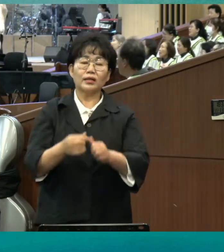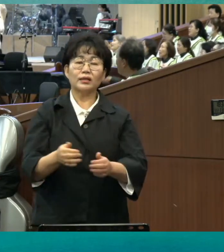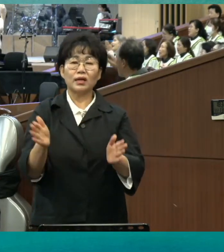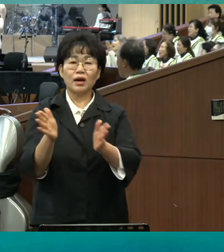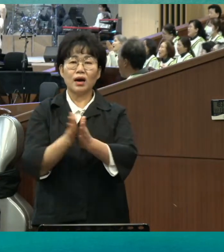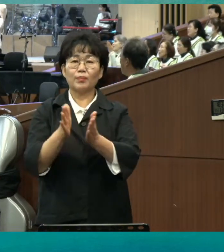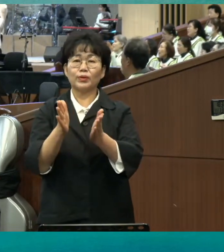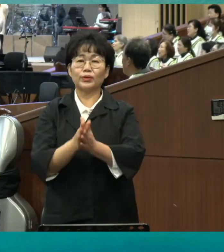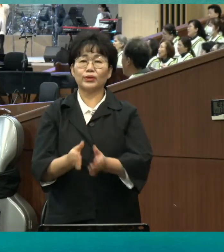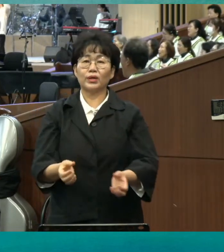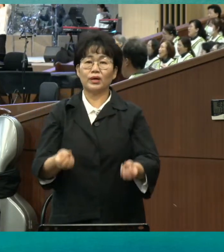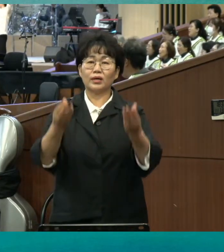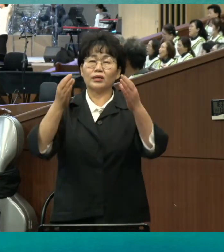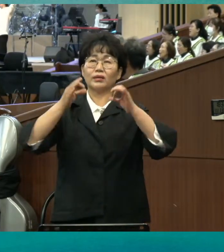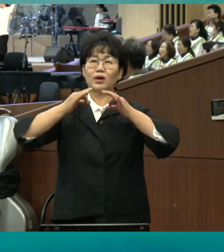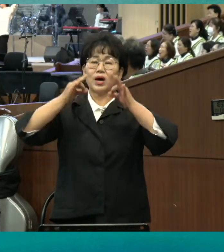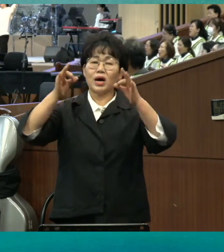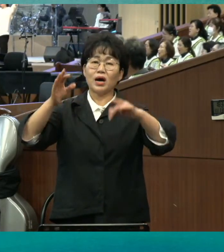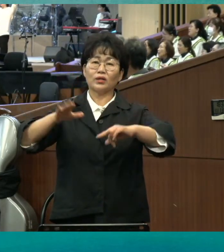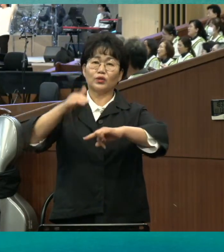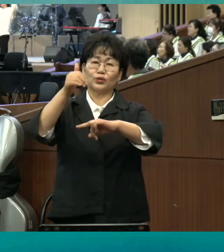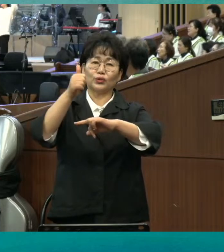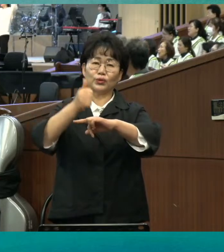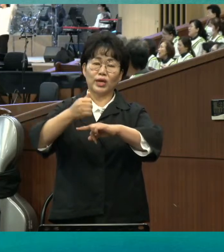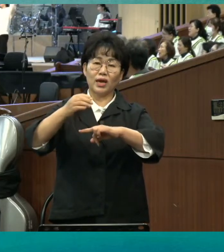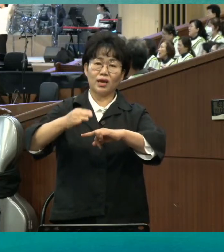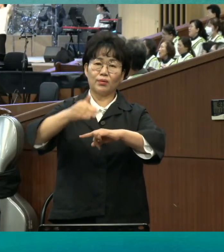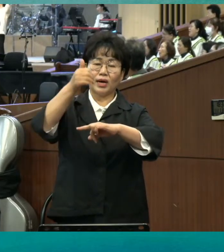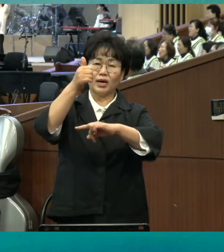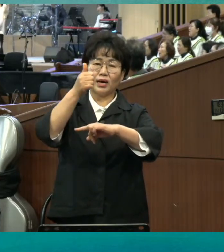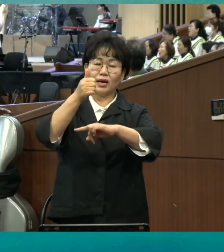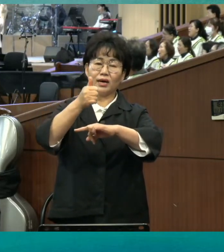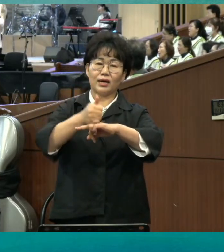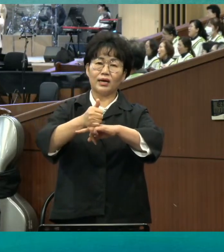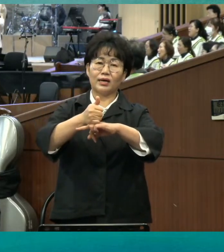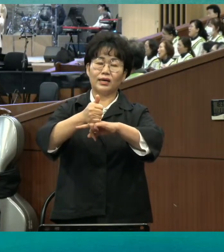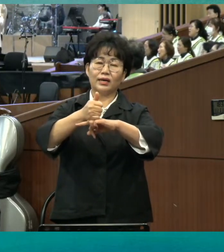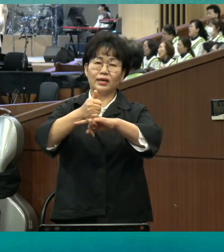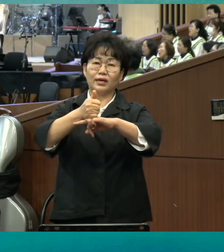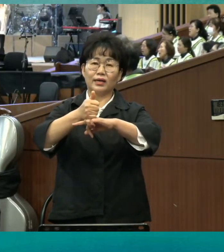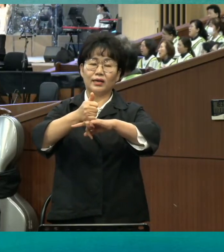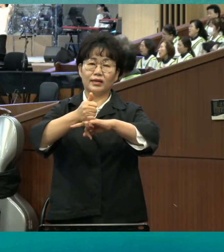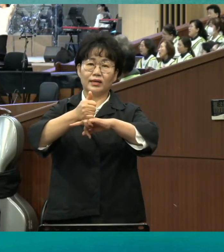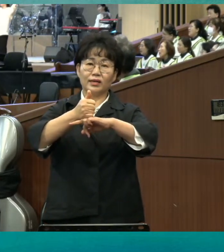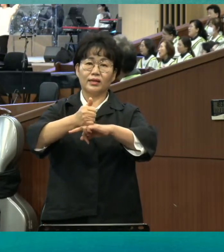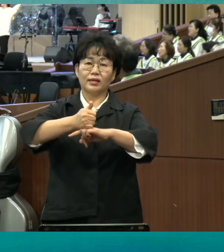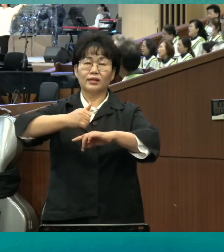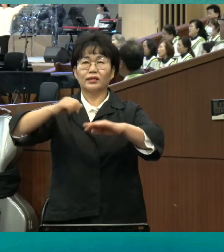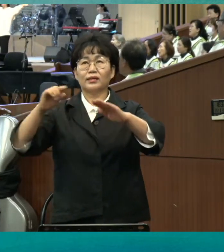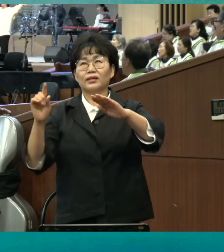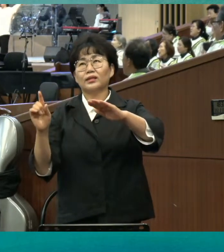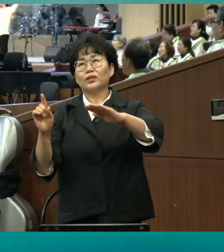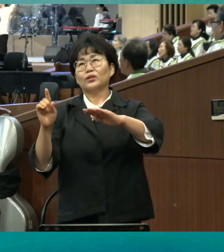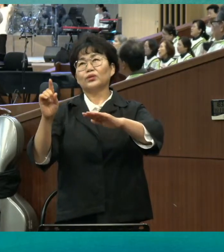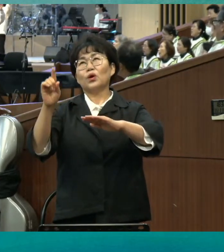호산나 불러 왕중의 왕 높은 하늘에